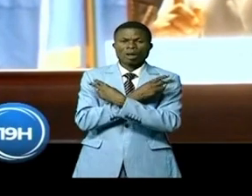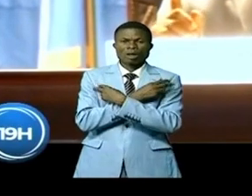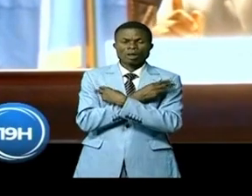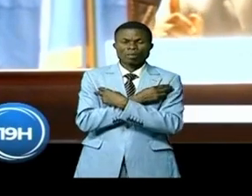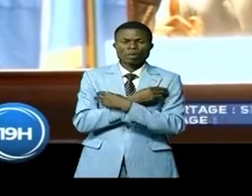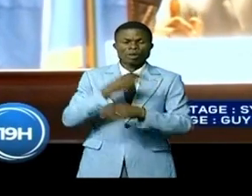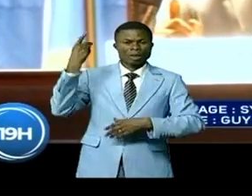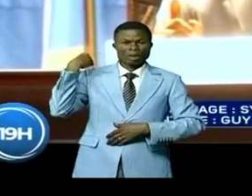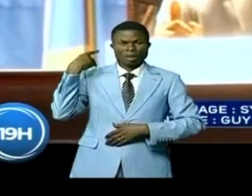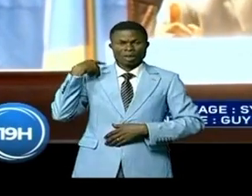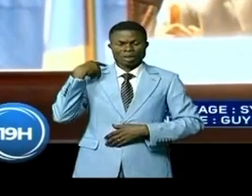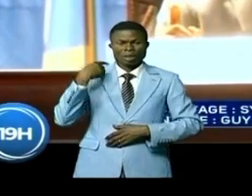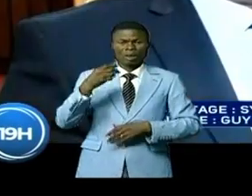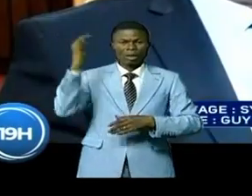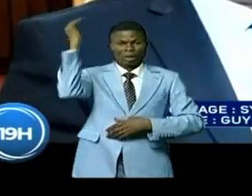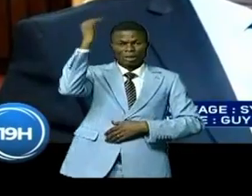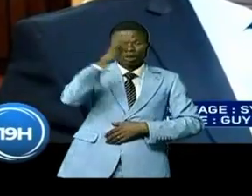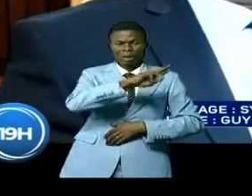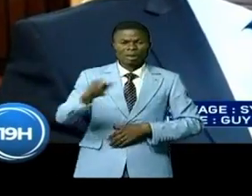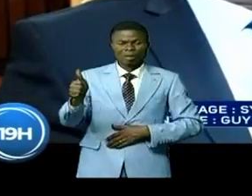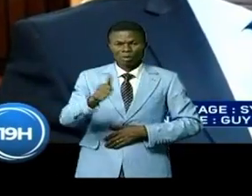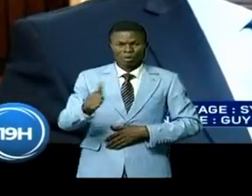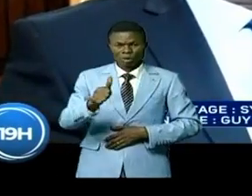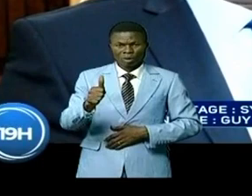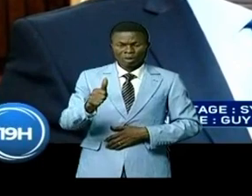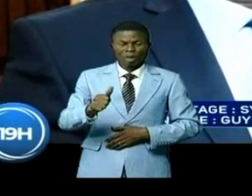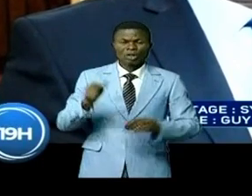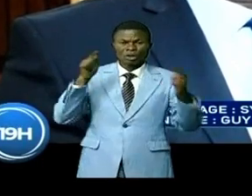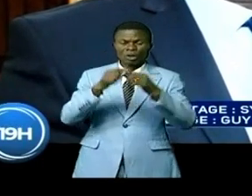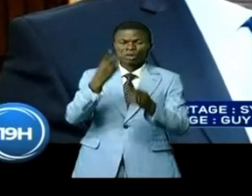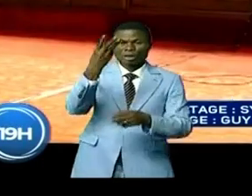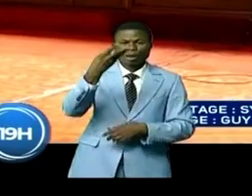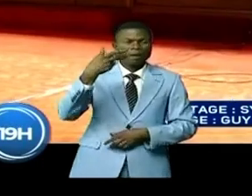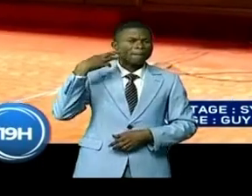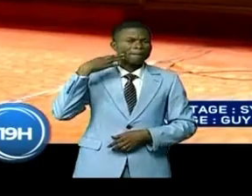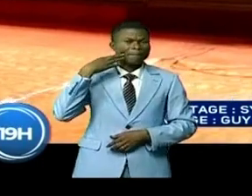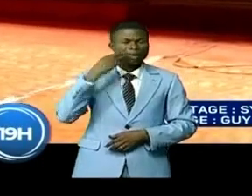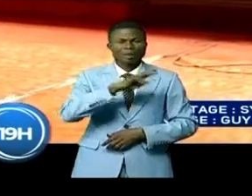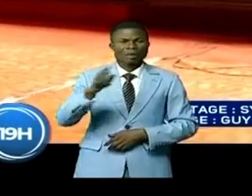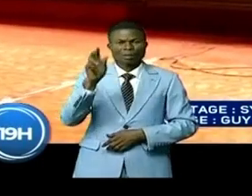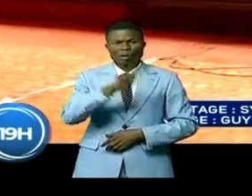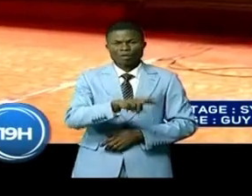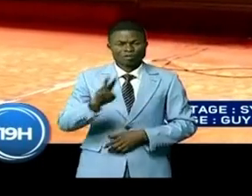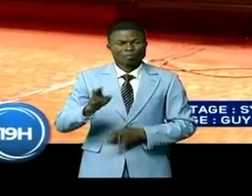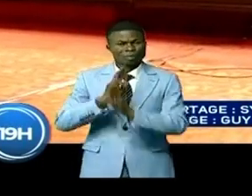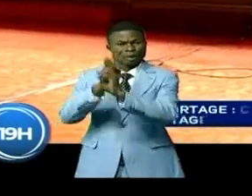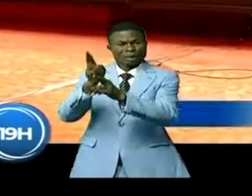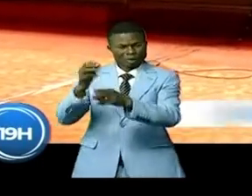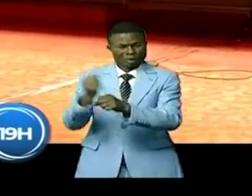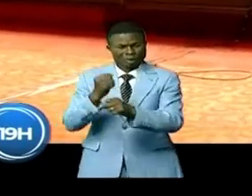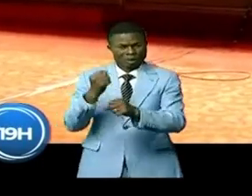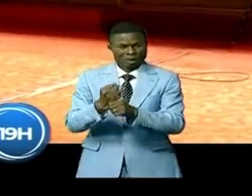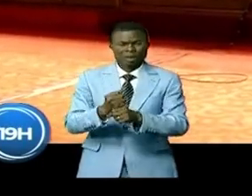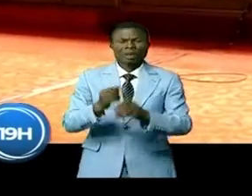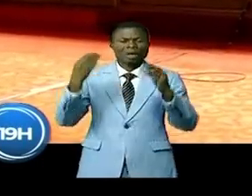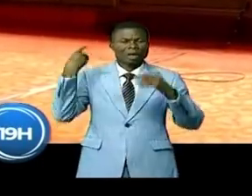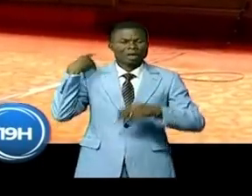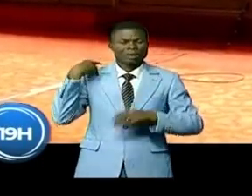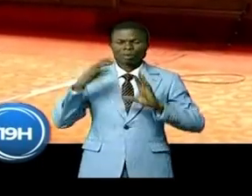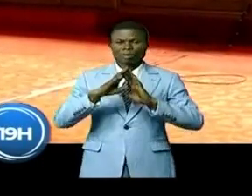la période de décembre 2021 à mars 2022 a présenté son rapport de travail à l'Assemblée